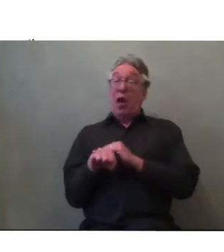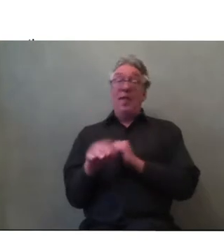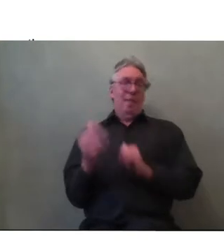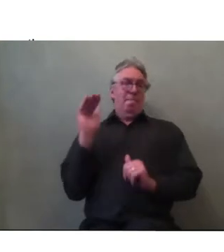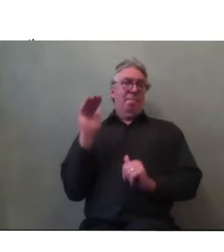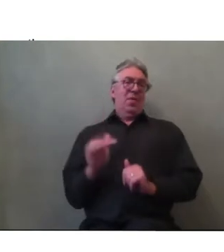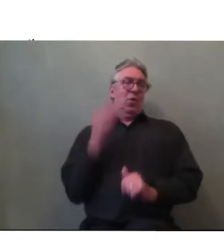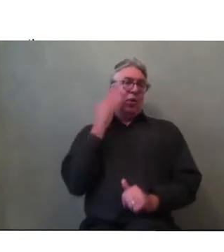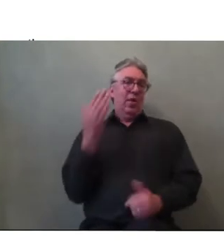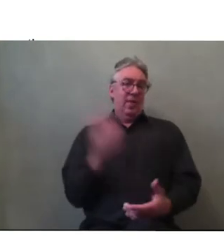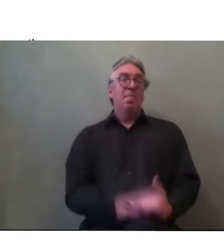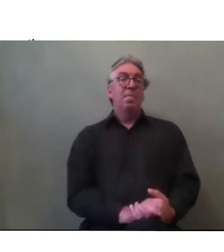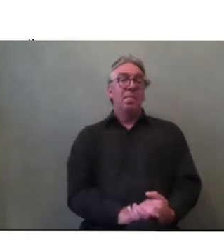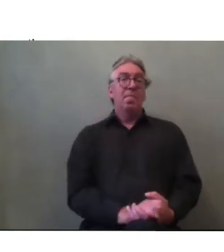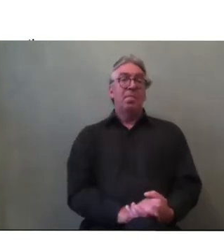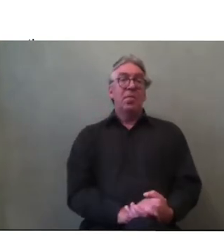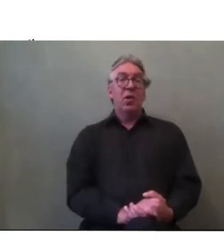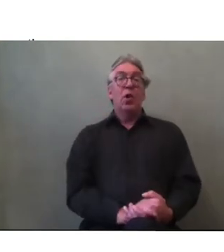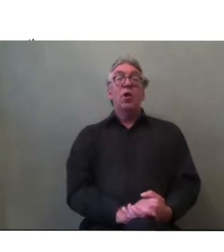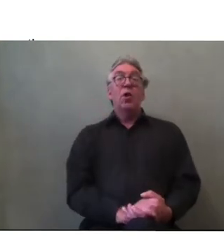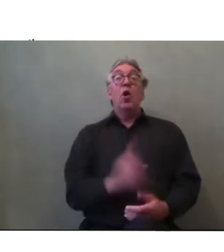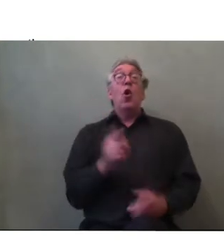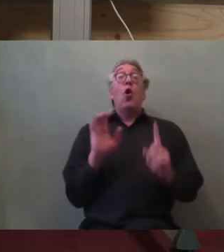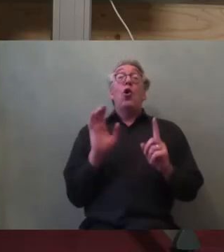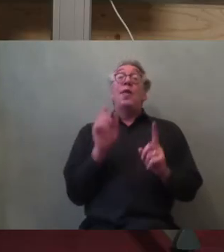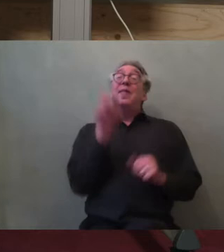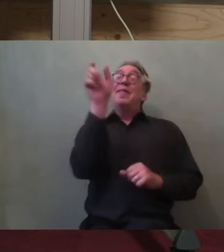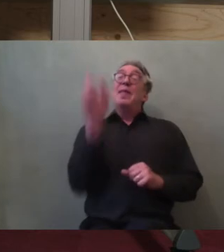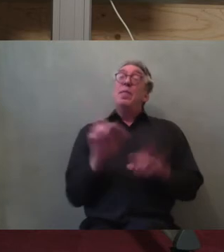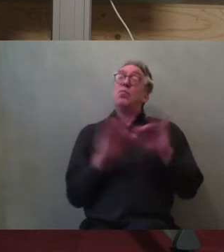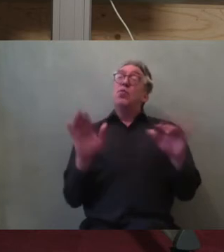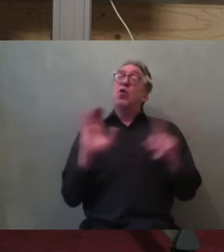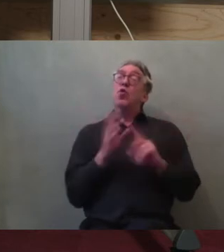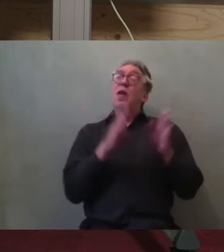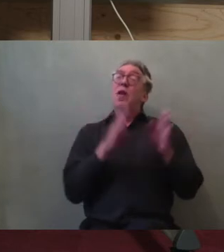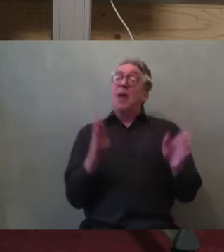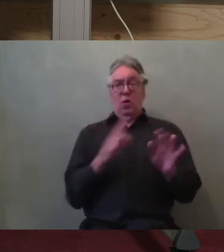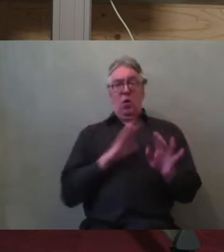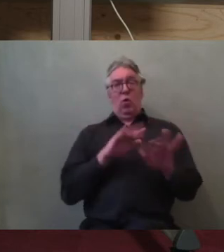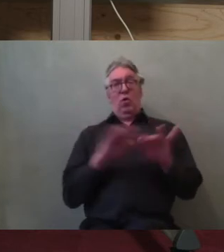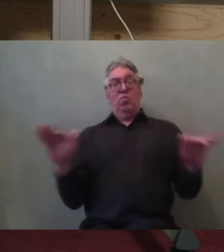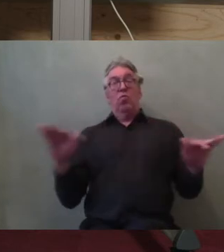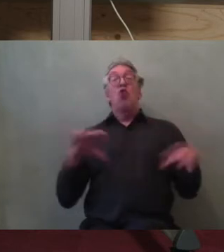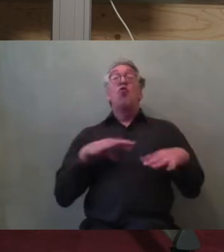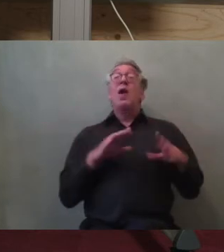En qua type culturele instellingen was er ook een groot verschil zichtbaar. Er is relatief veel te vinden over